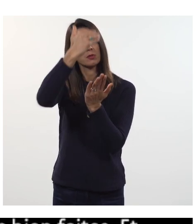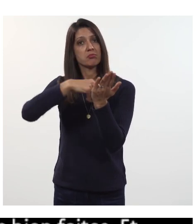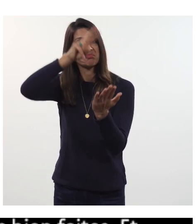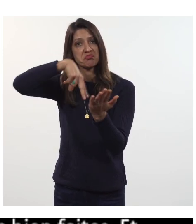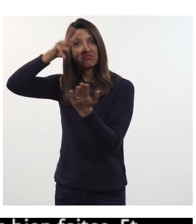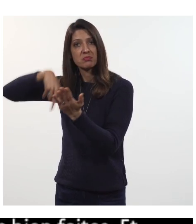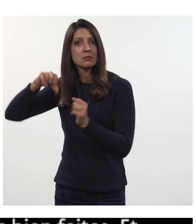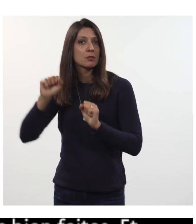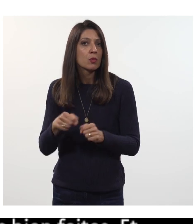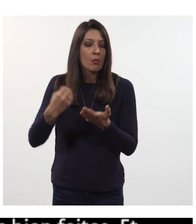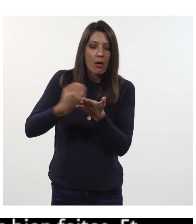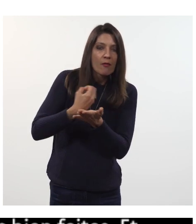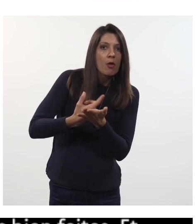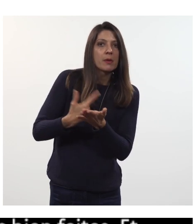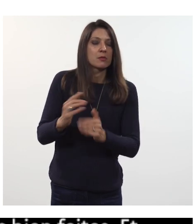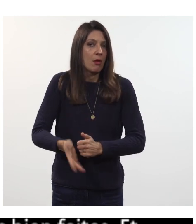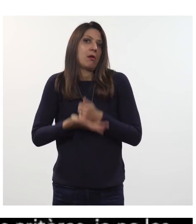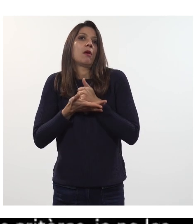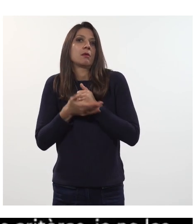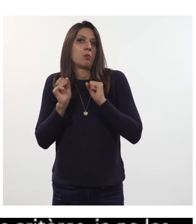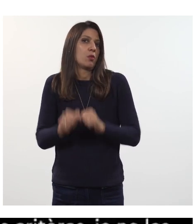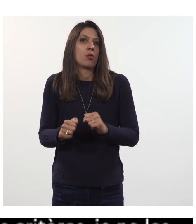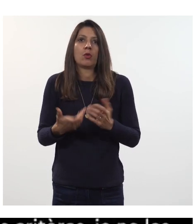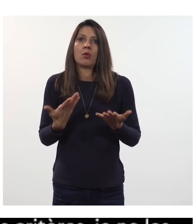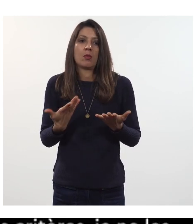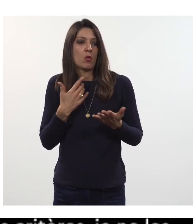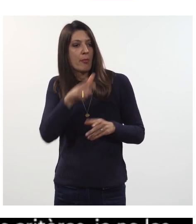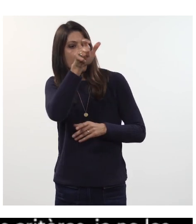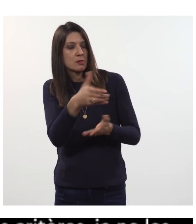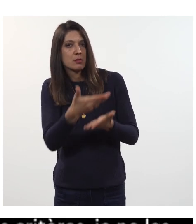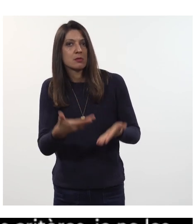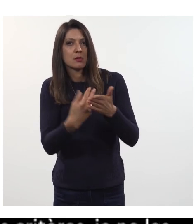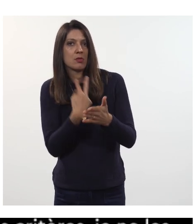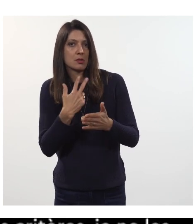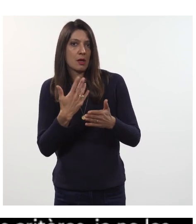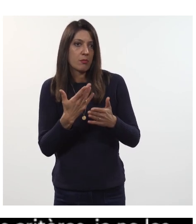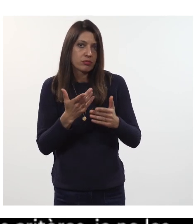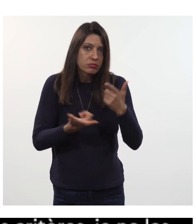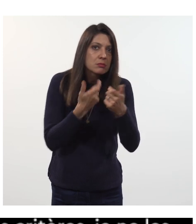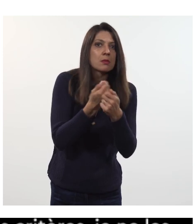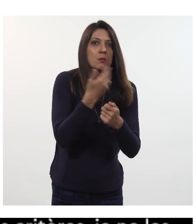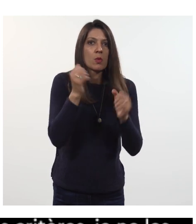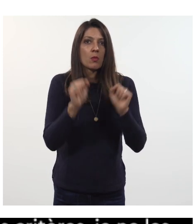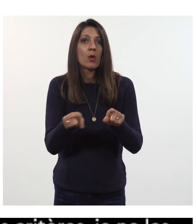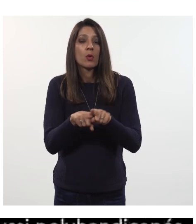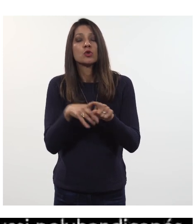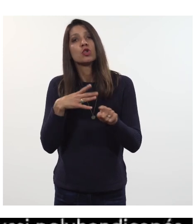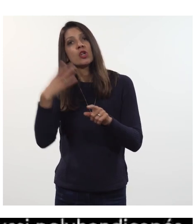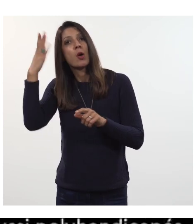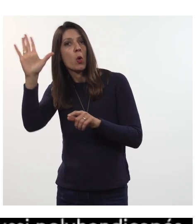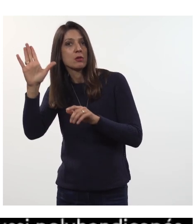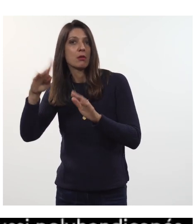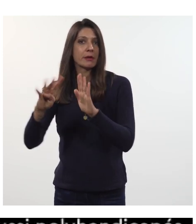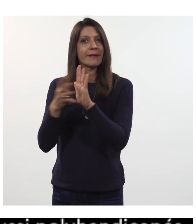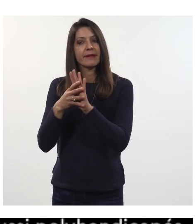vraiment voilà, de vous aider hein, dans votre prise en charge. Et puis, il y en a d'autres, hein, vous voyez, comme le handicap psychique et le syndrome métabolique. Donc, on est